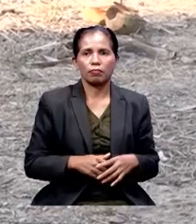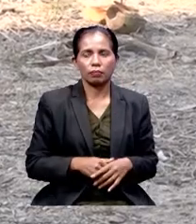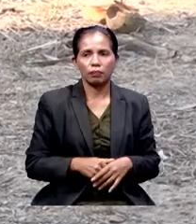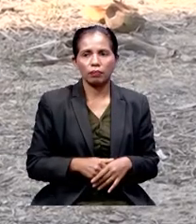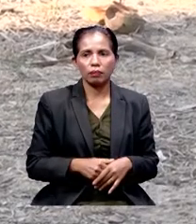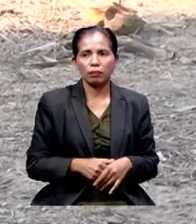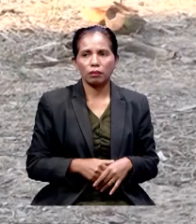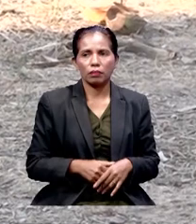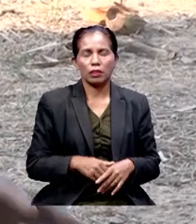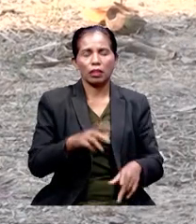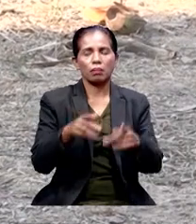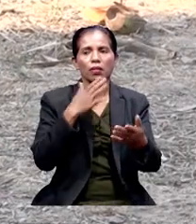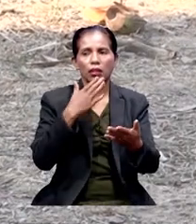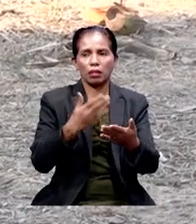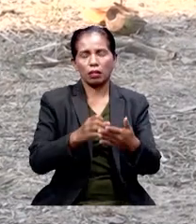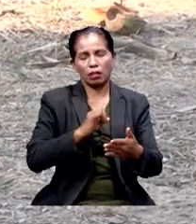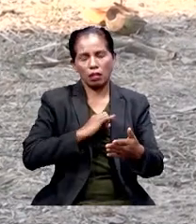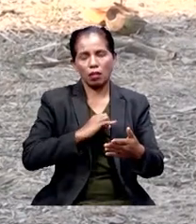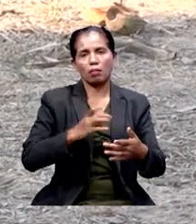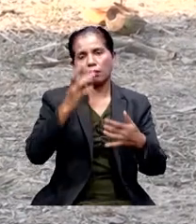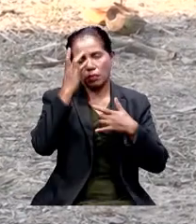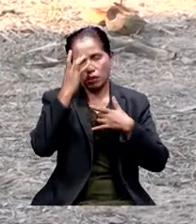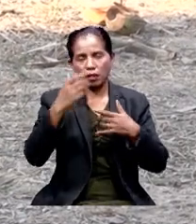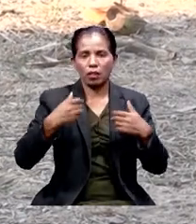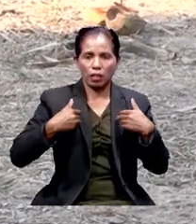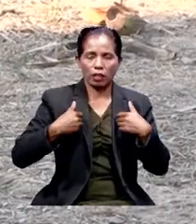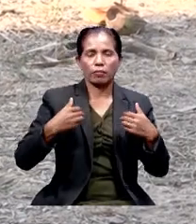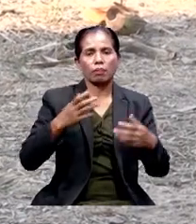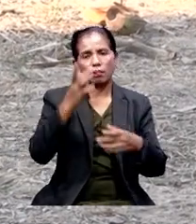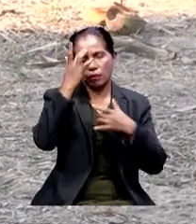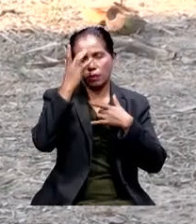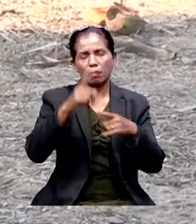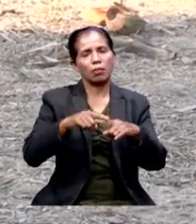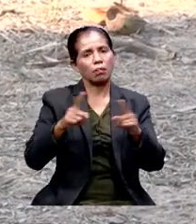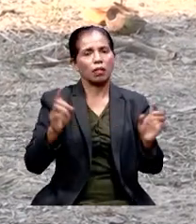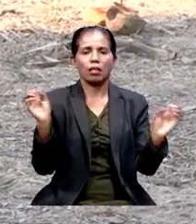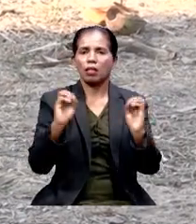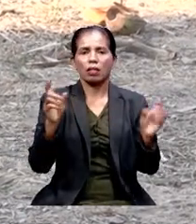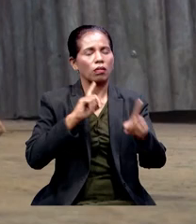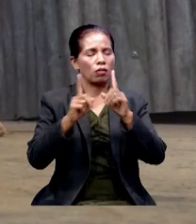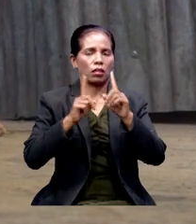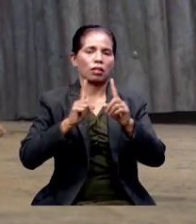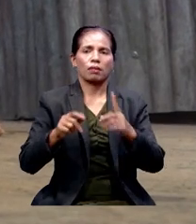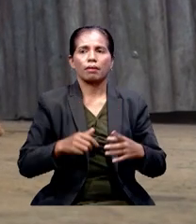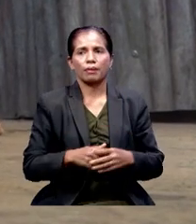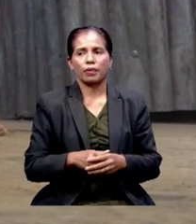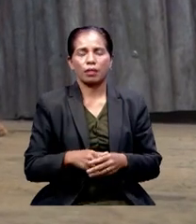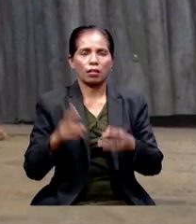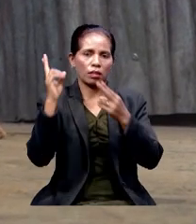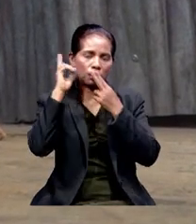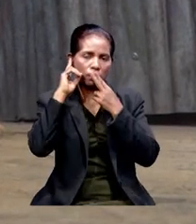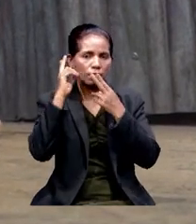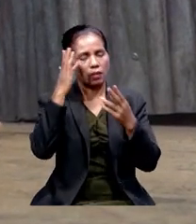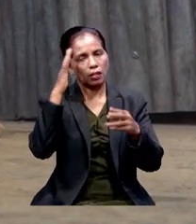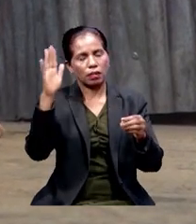Hasa ema dia karek muni dia na umora se da nega, ihe da nega. Abar kan sa kulia lah tene ne me dia sa pasensi de ne. Hasa